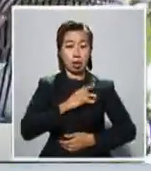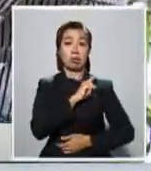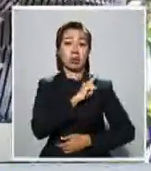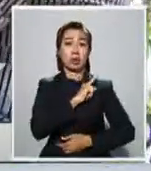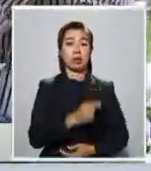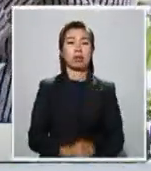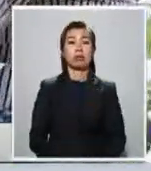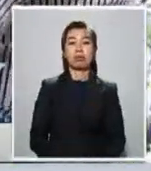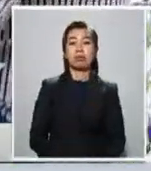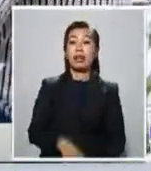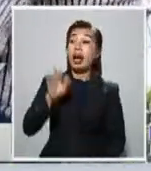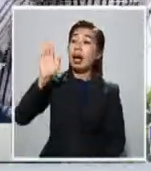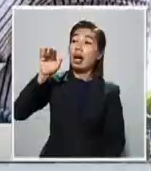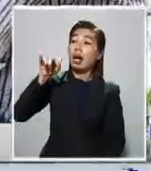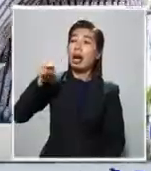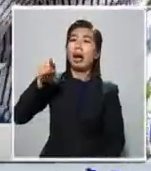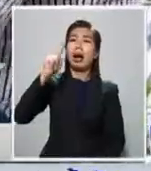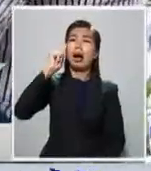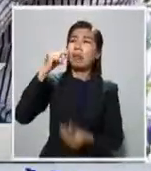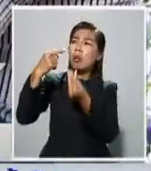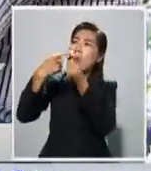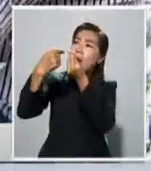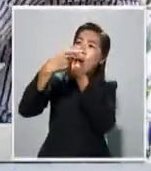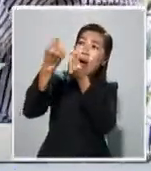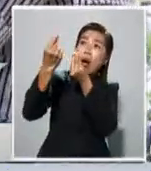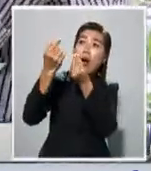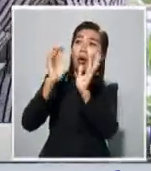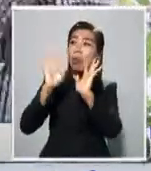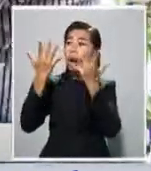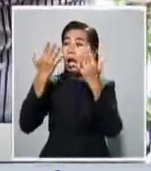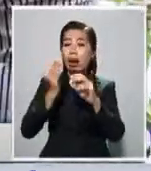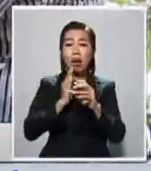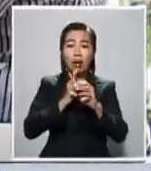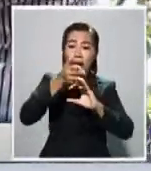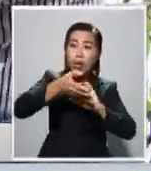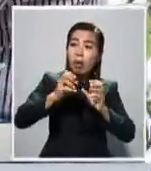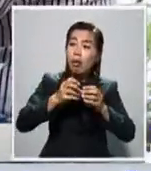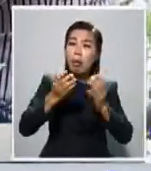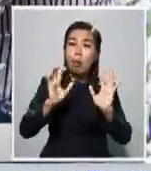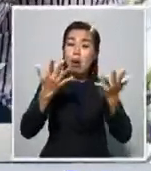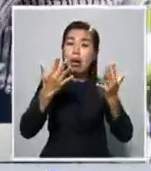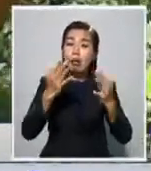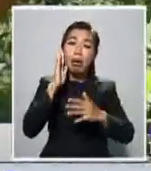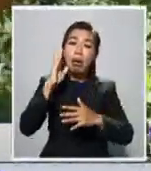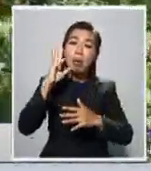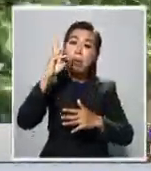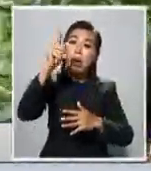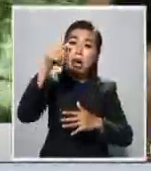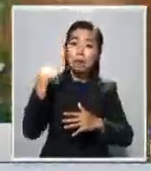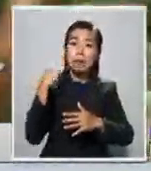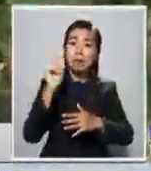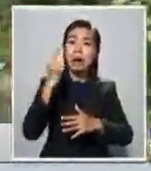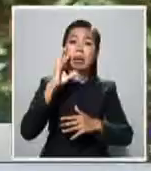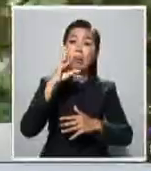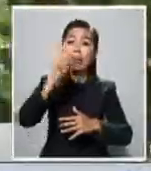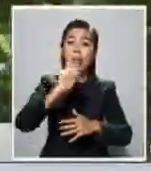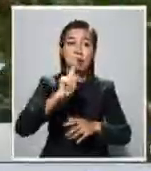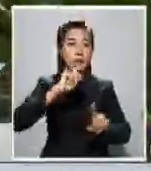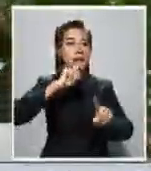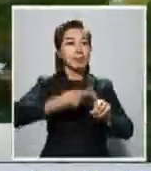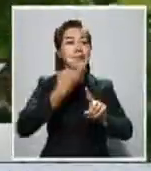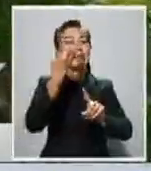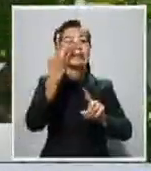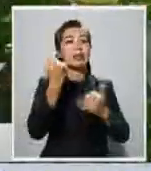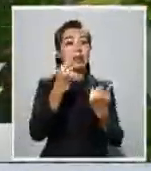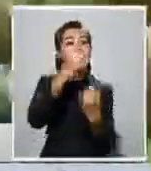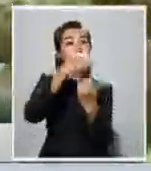าวพี่ไอ้พวกเงาะพวกมังคุดอะไรหมดฤดูกาลแล้วยังไงมันจะออกอีกเมื่อไหร ่เดือนเมษาค่ะหลังจากนี้ก็แต่งกิ่ง